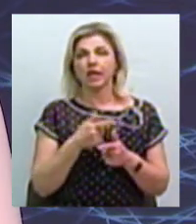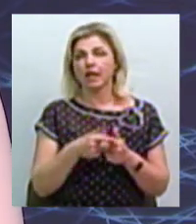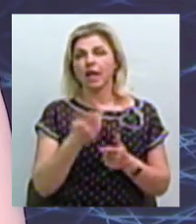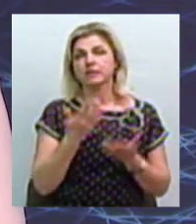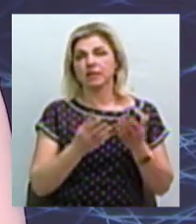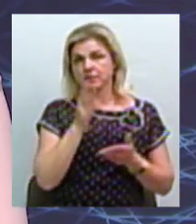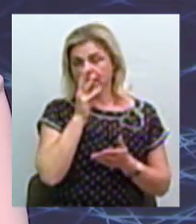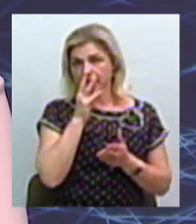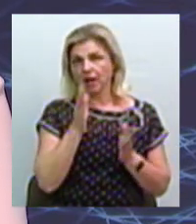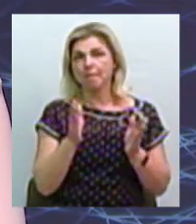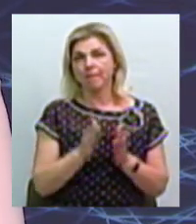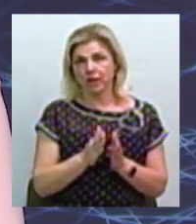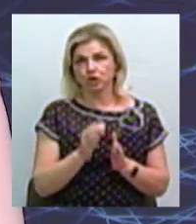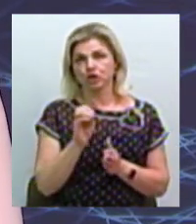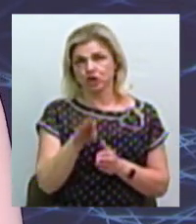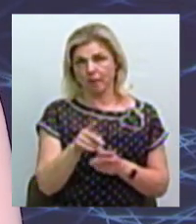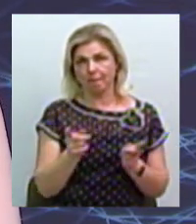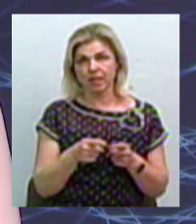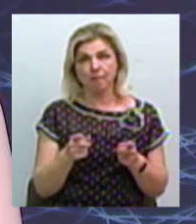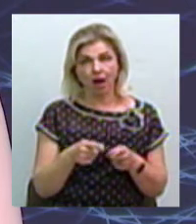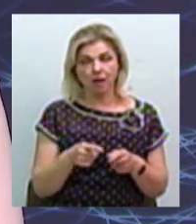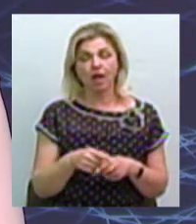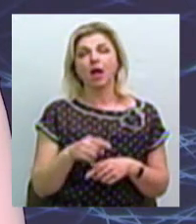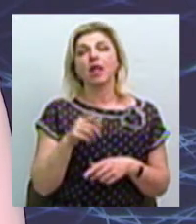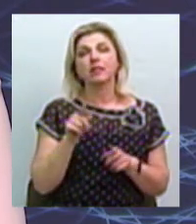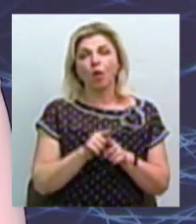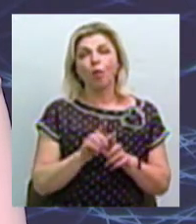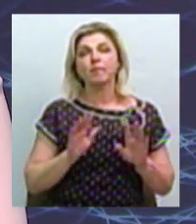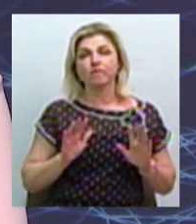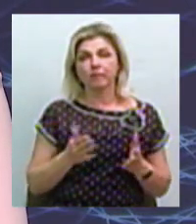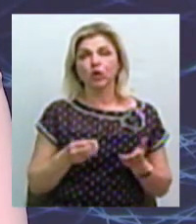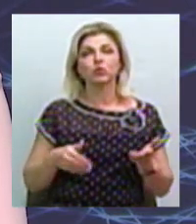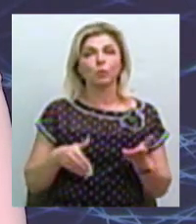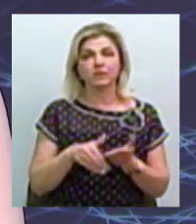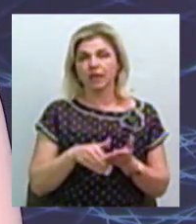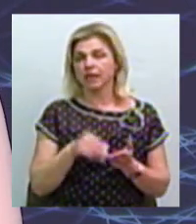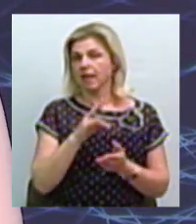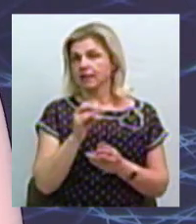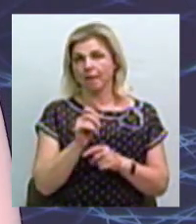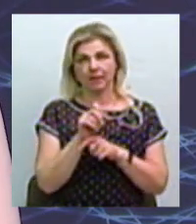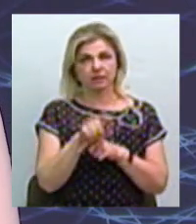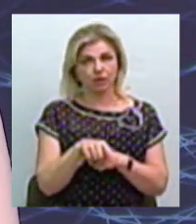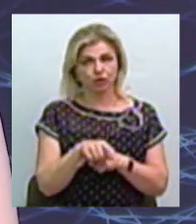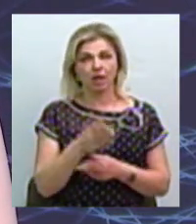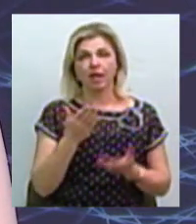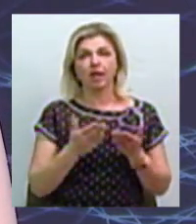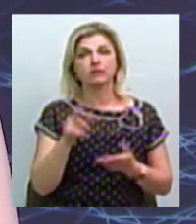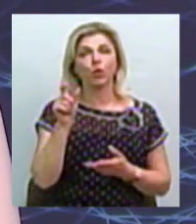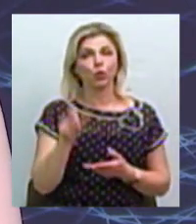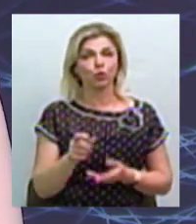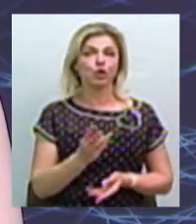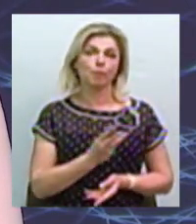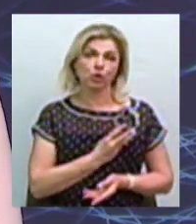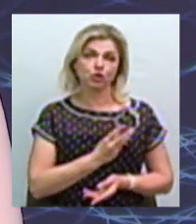заробітна плата менше мінімальної. В такому випадку субсидія взагалі не призначається. Якщо особа